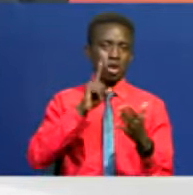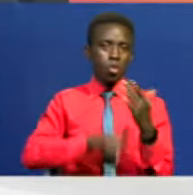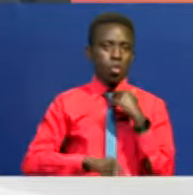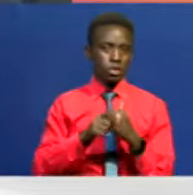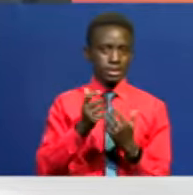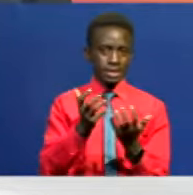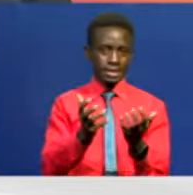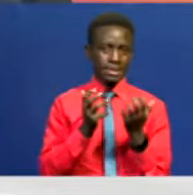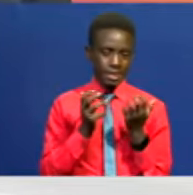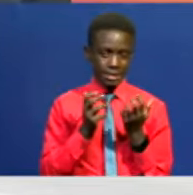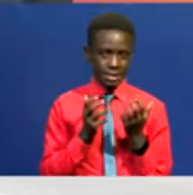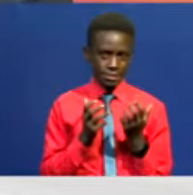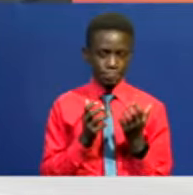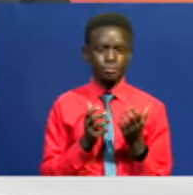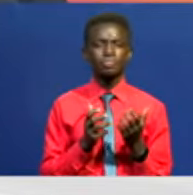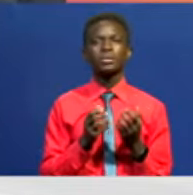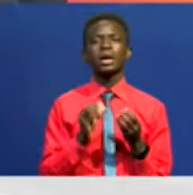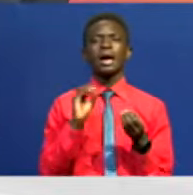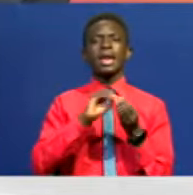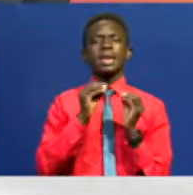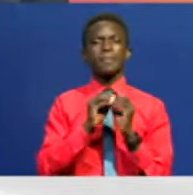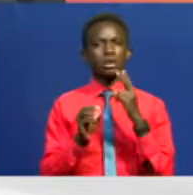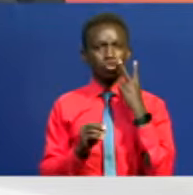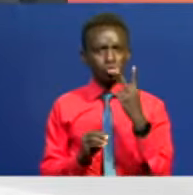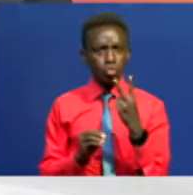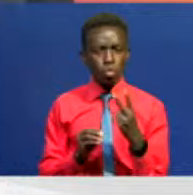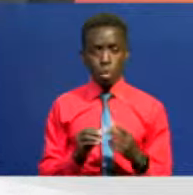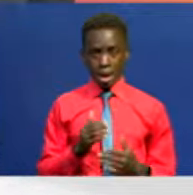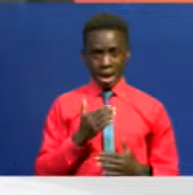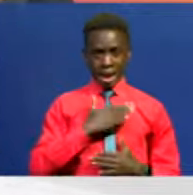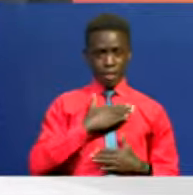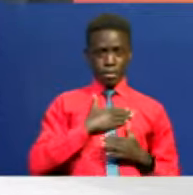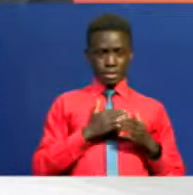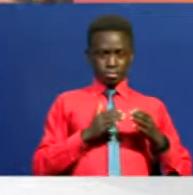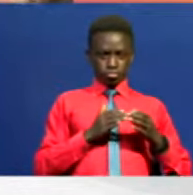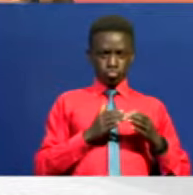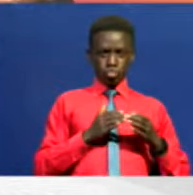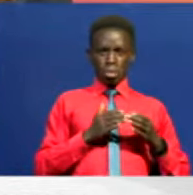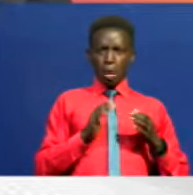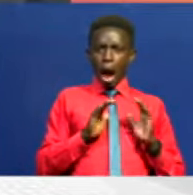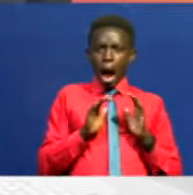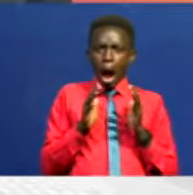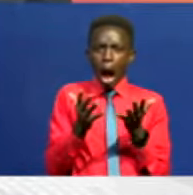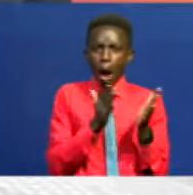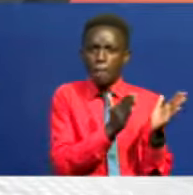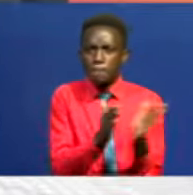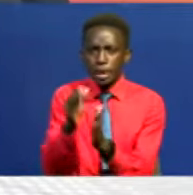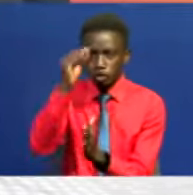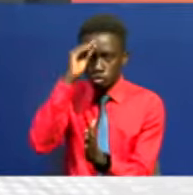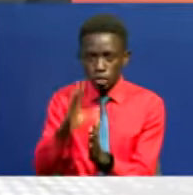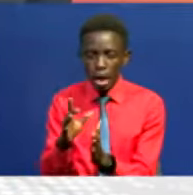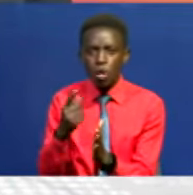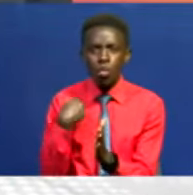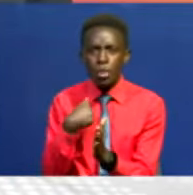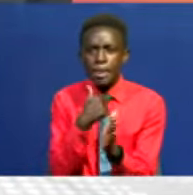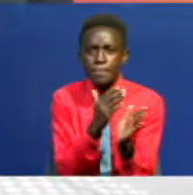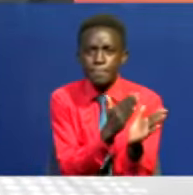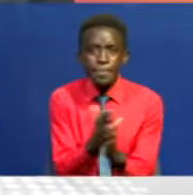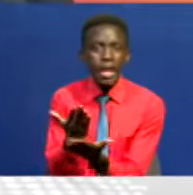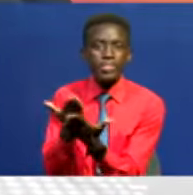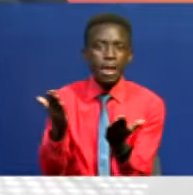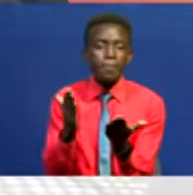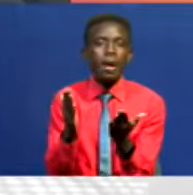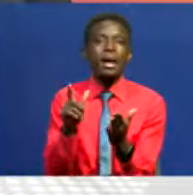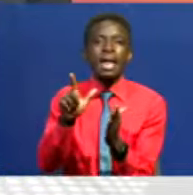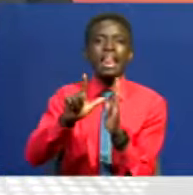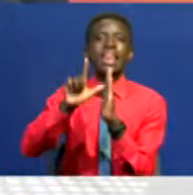pia, sisi jinsi ambavyo tunaandaa wanafunzi, tunaandaa in a way that they become employable. Wako tayari kuingia